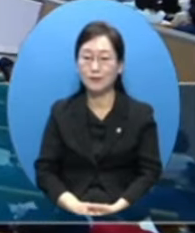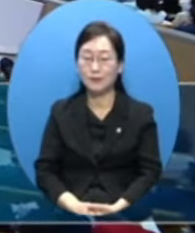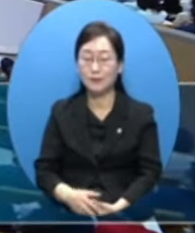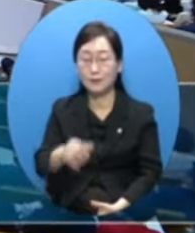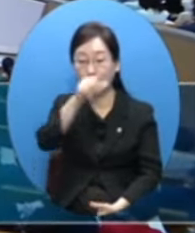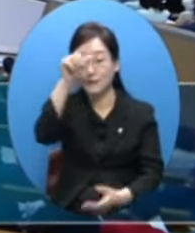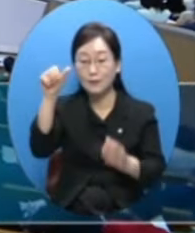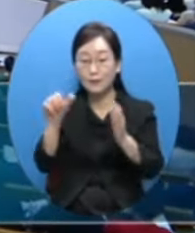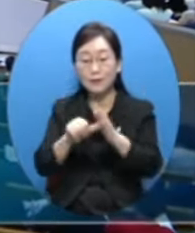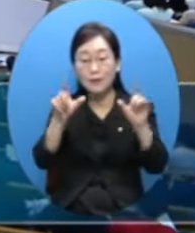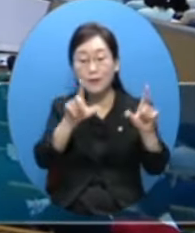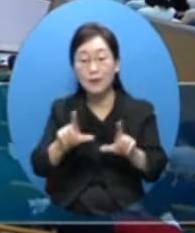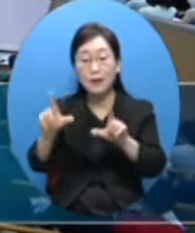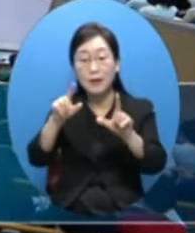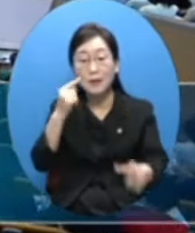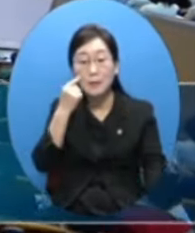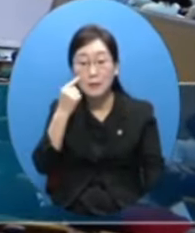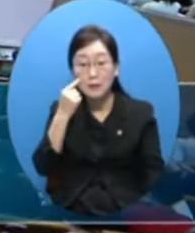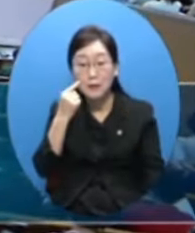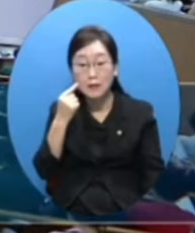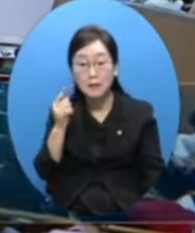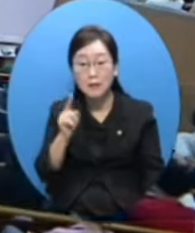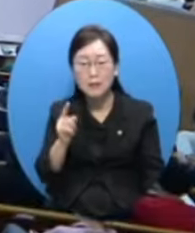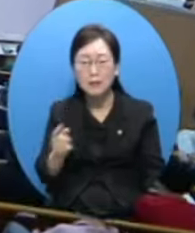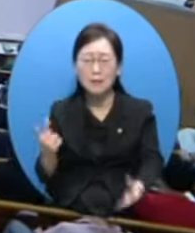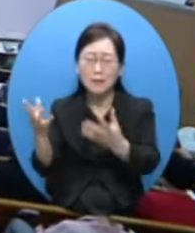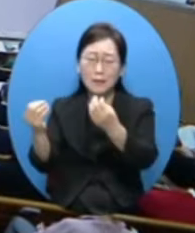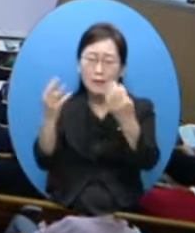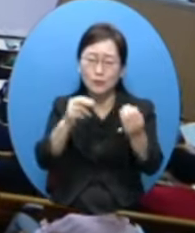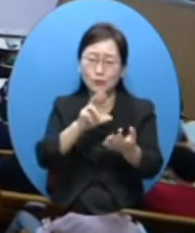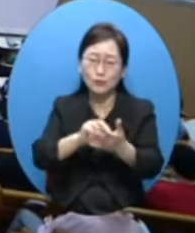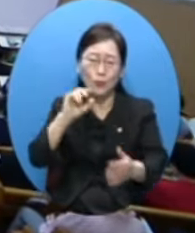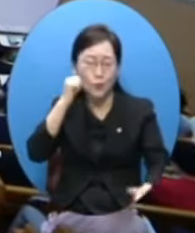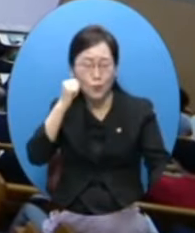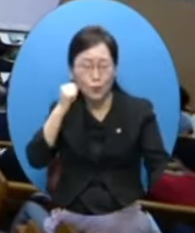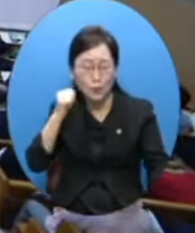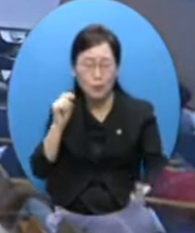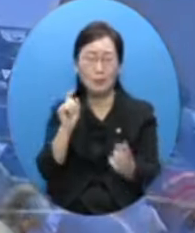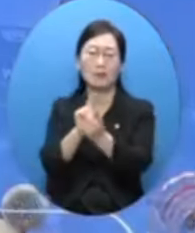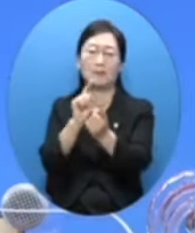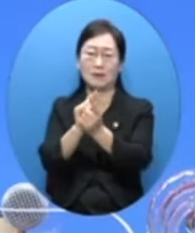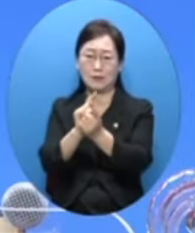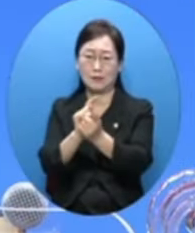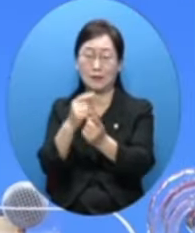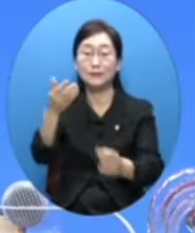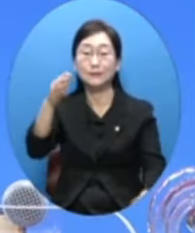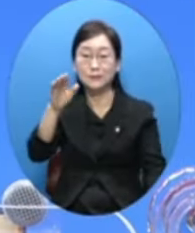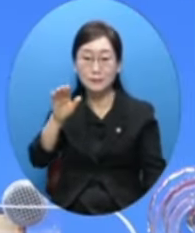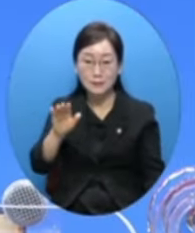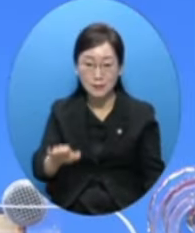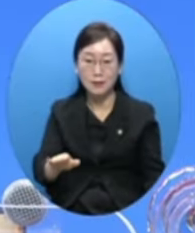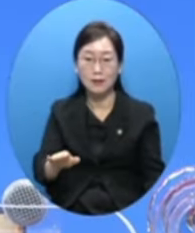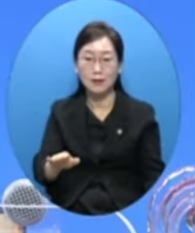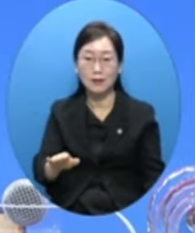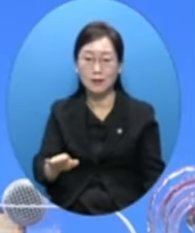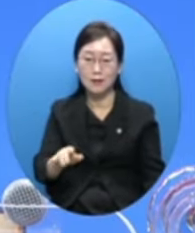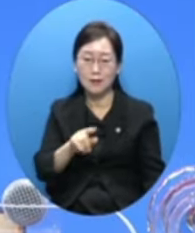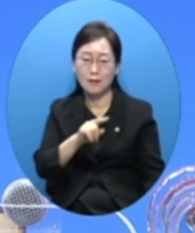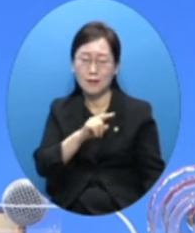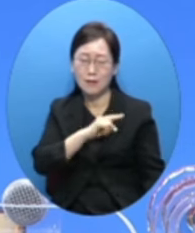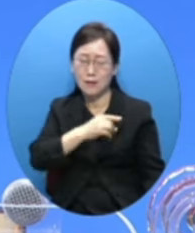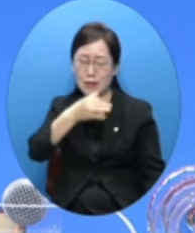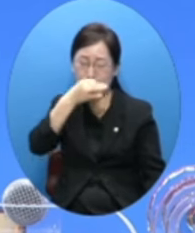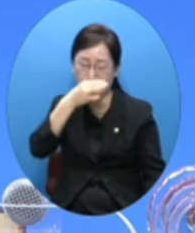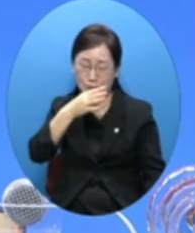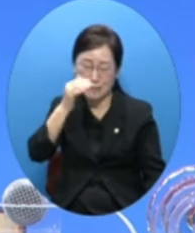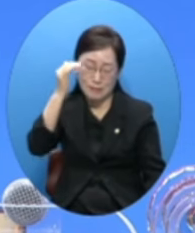인생을 살다가 보면 수많은 문제와 어려움을 만나게 됩니다. 그런데 우리를 가장 힘들게 하고